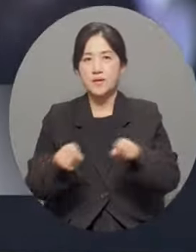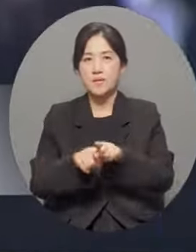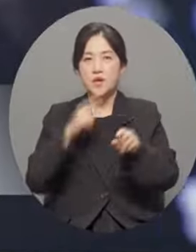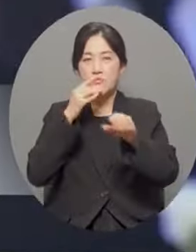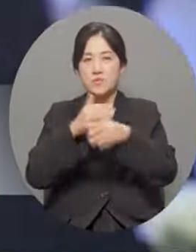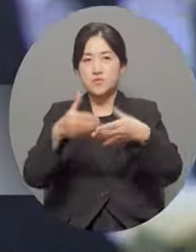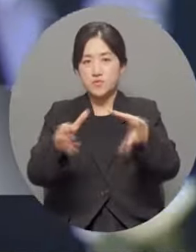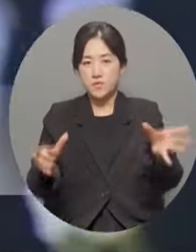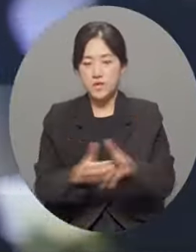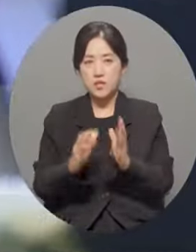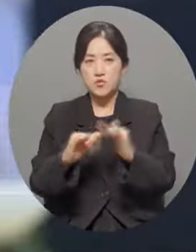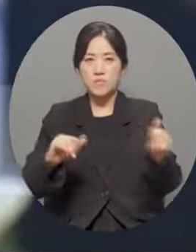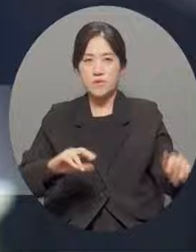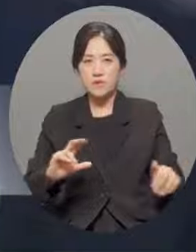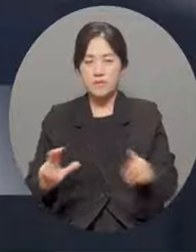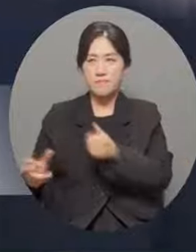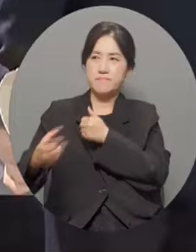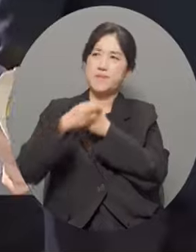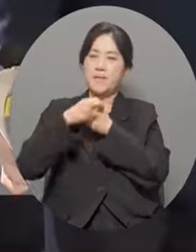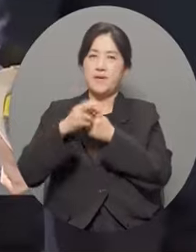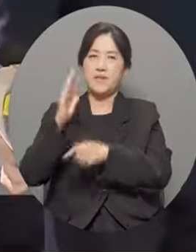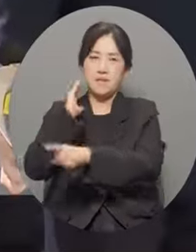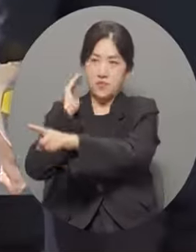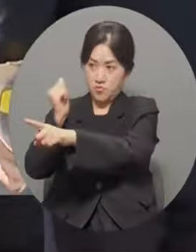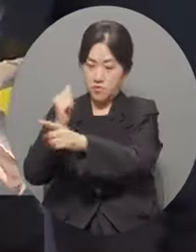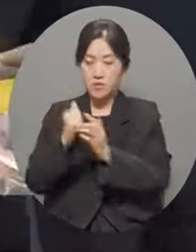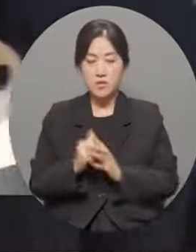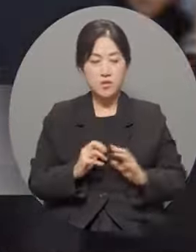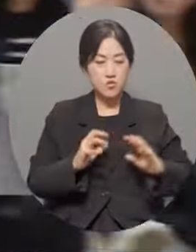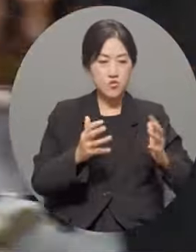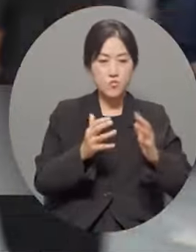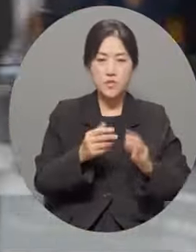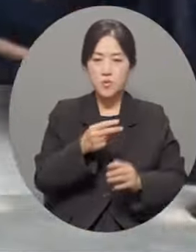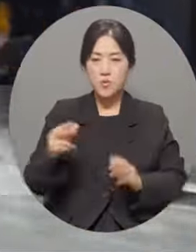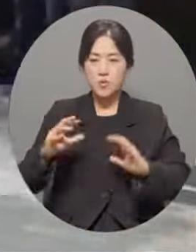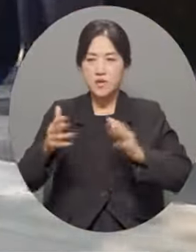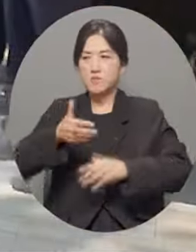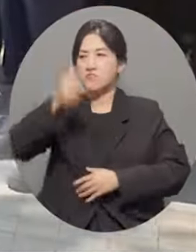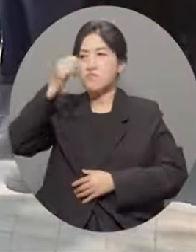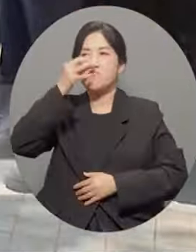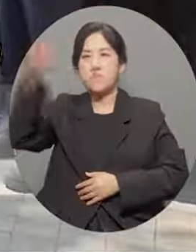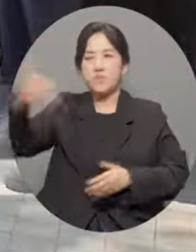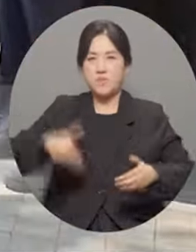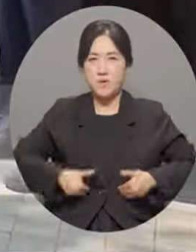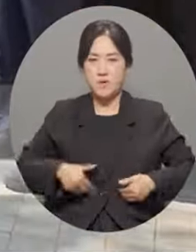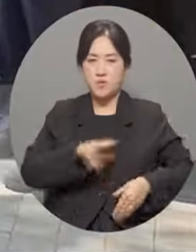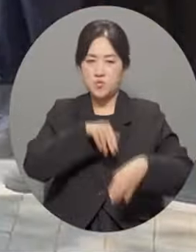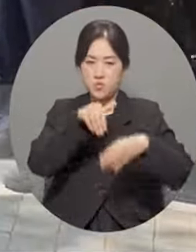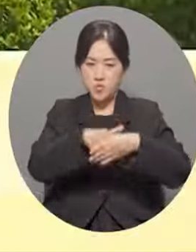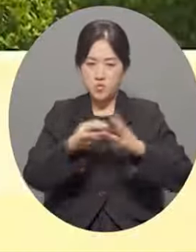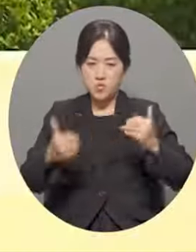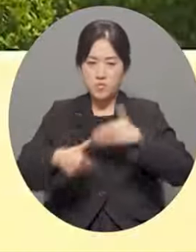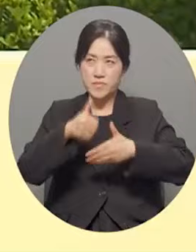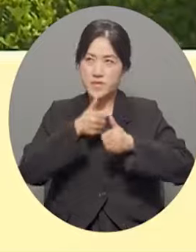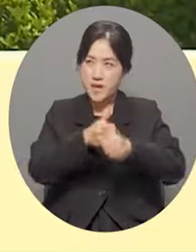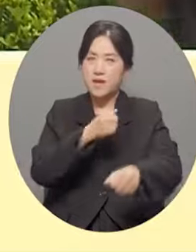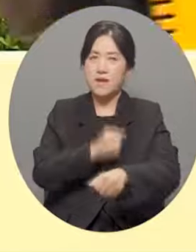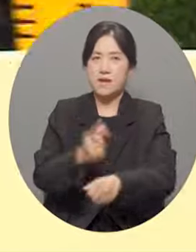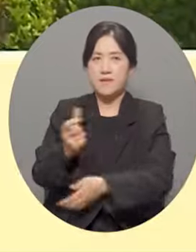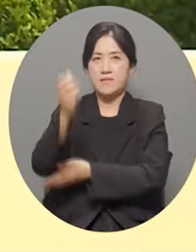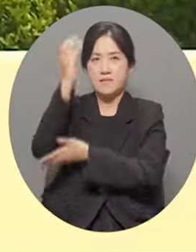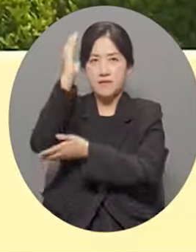더불어민주당은 국민을 배반한 대통령에게 국민이 나라의 주인임을 보여줘야 한다며 총선 민심을 따르라고 거듭